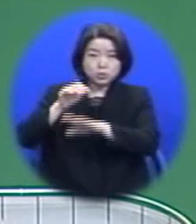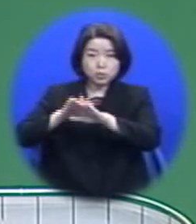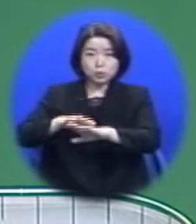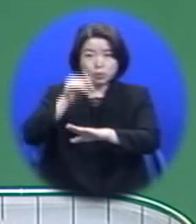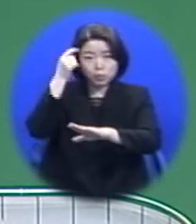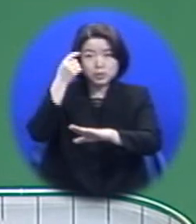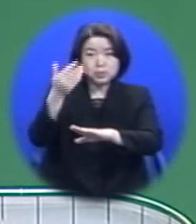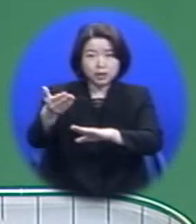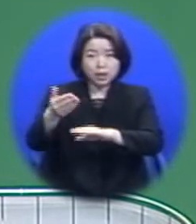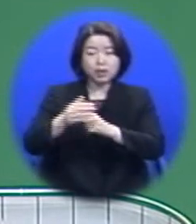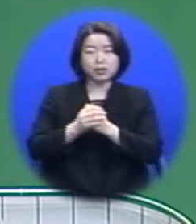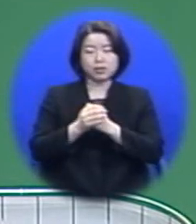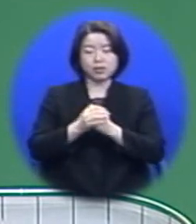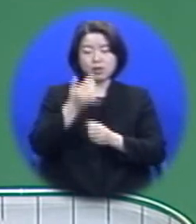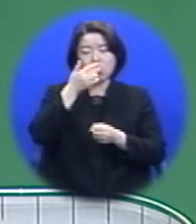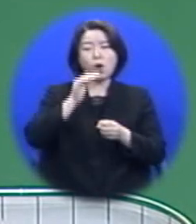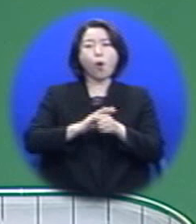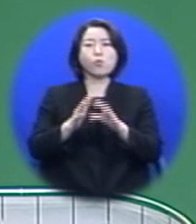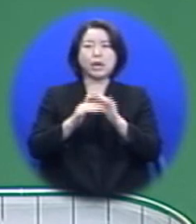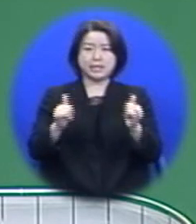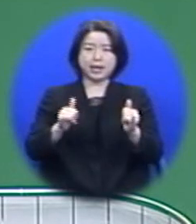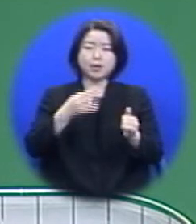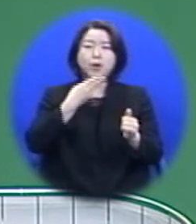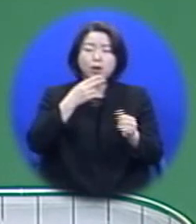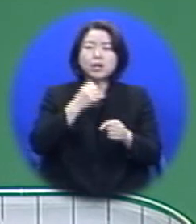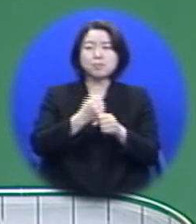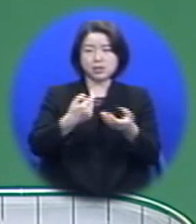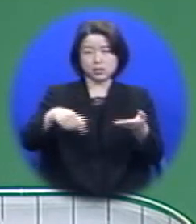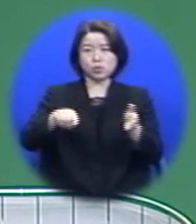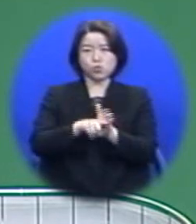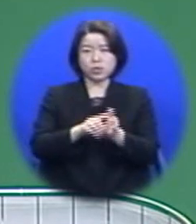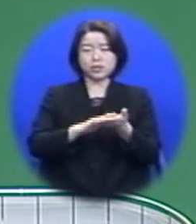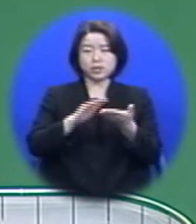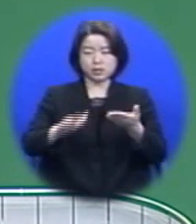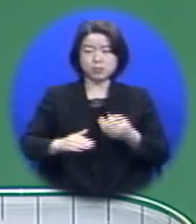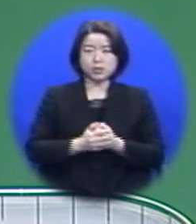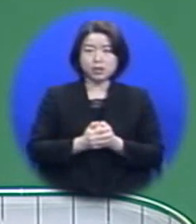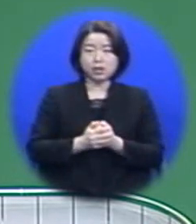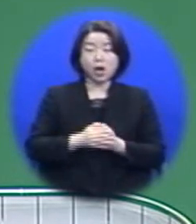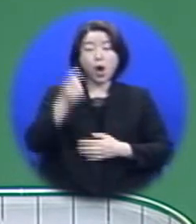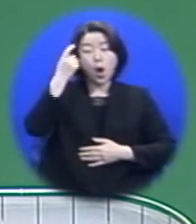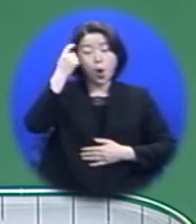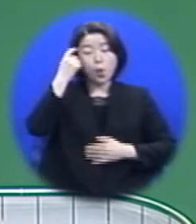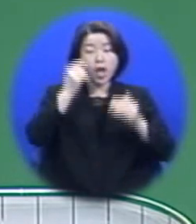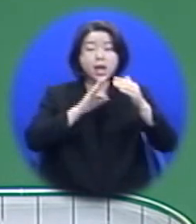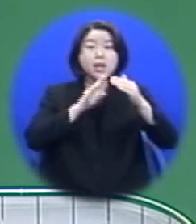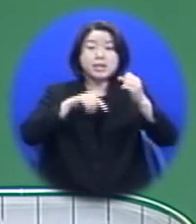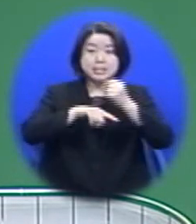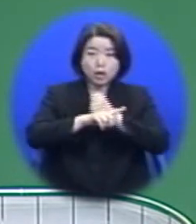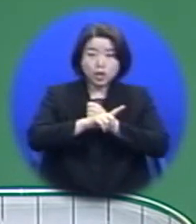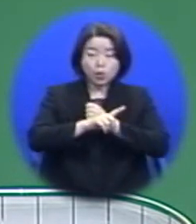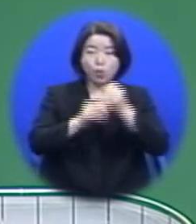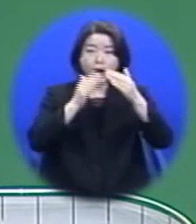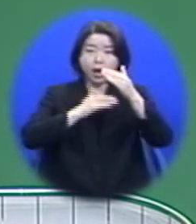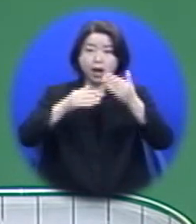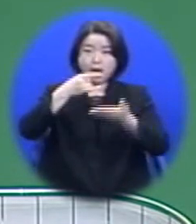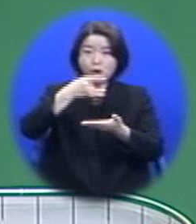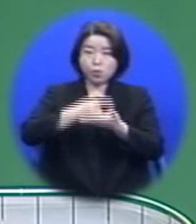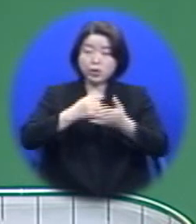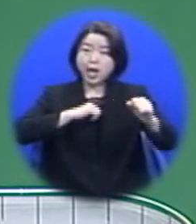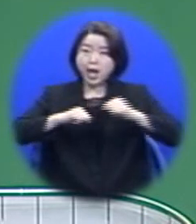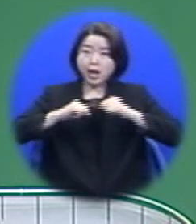억울한 사람이 없게 하려고 하는 하나님이 왜 그렇게 정의와 공의를 아 행하